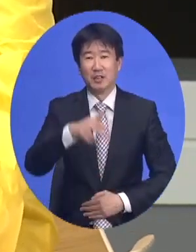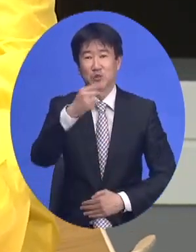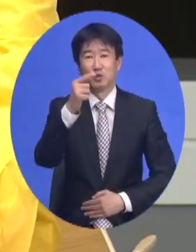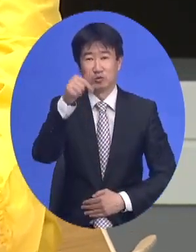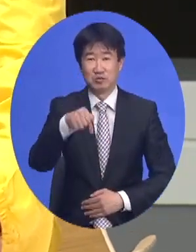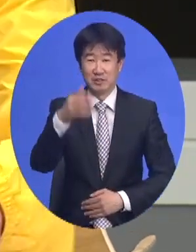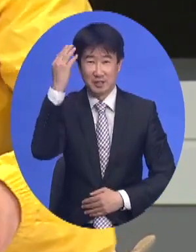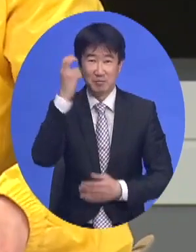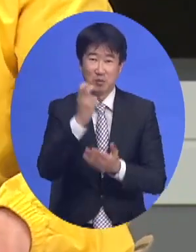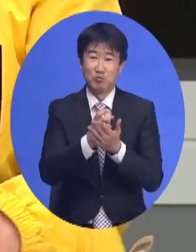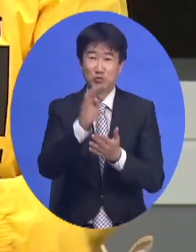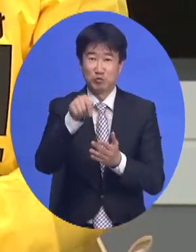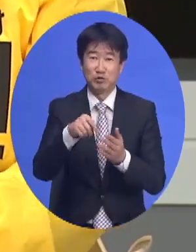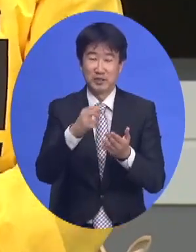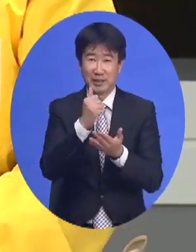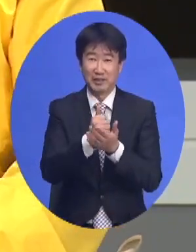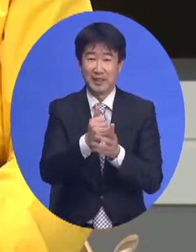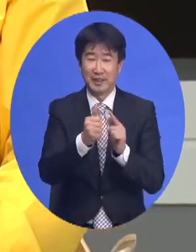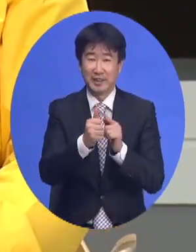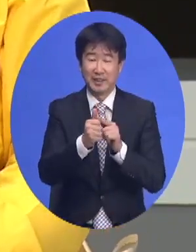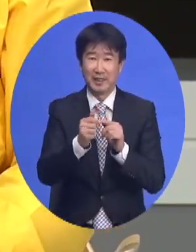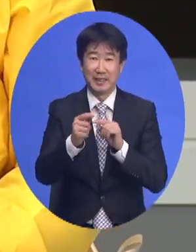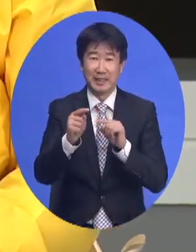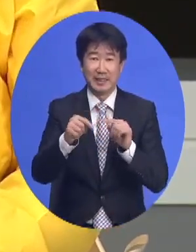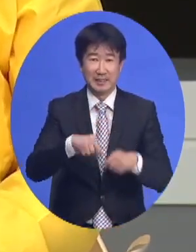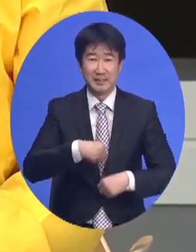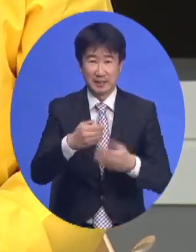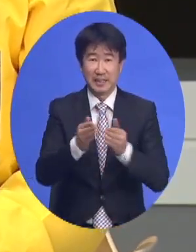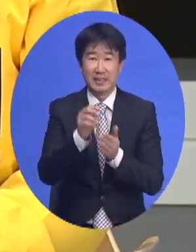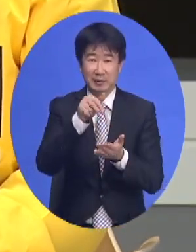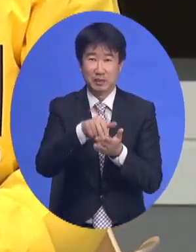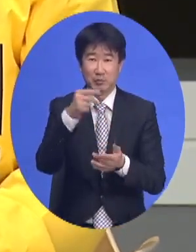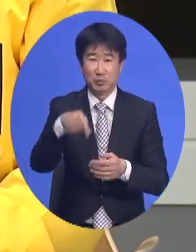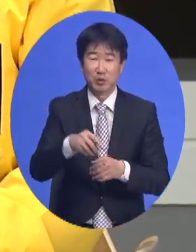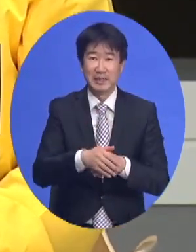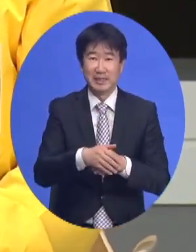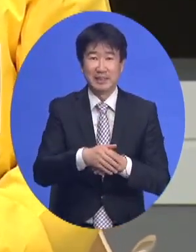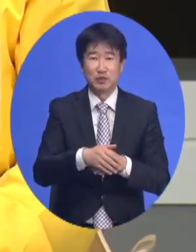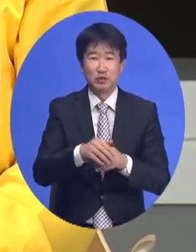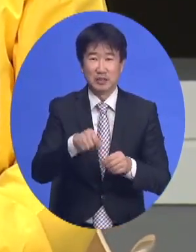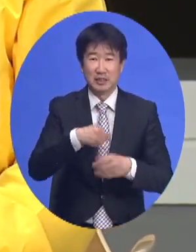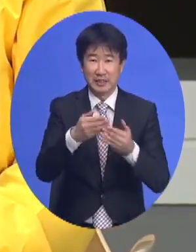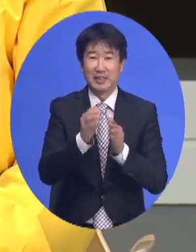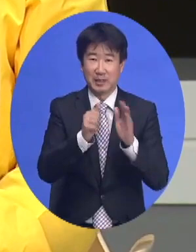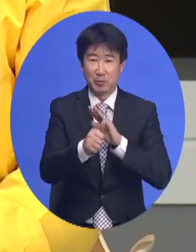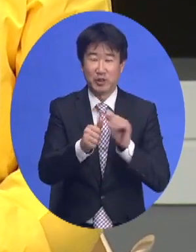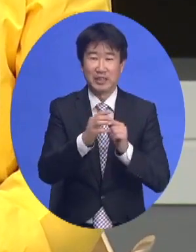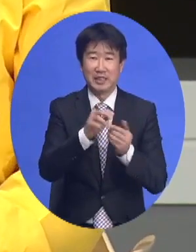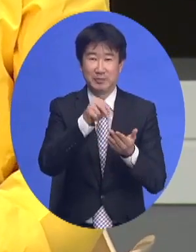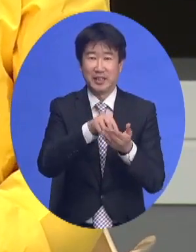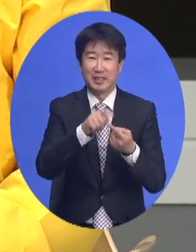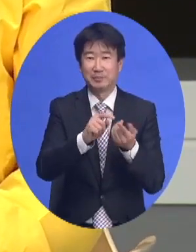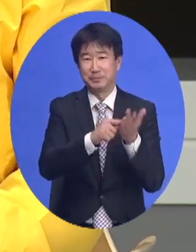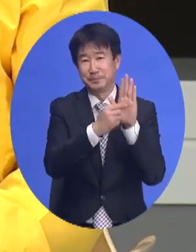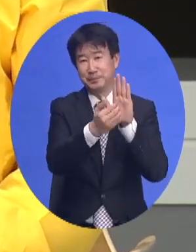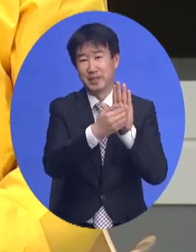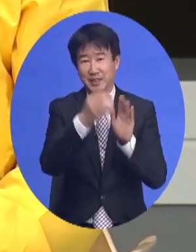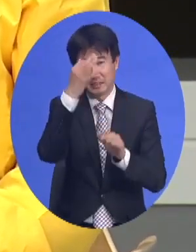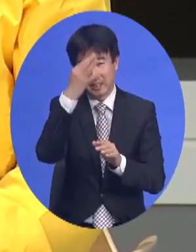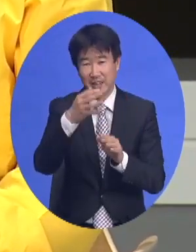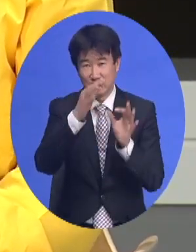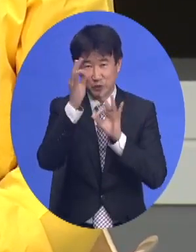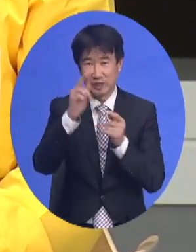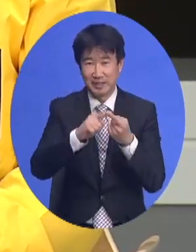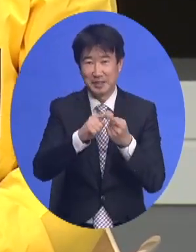전 법무부 장관에 대한 정의당의 입장은 심상진 대표님께서 그 입장 표명을 분명히 하셨고 사과 부분을